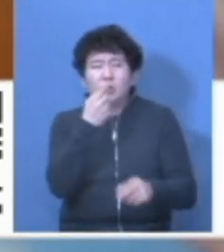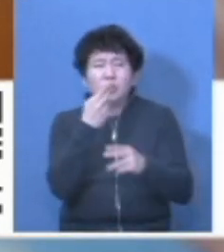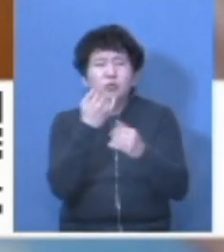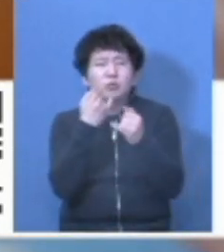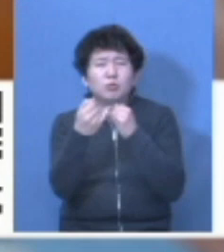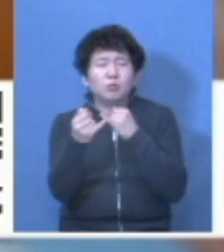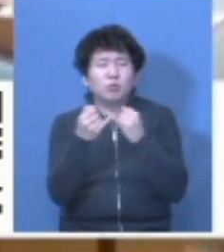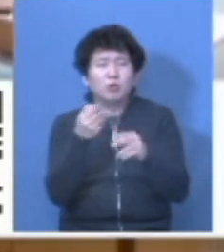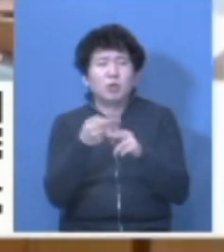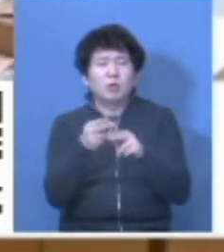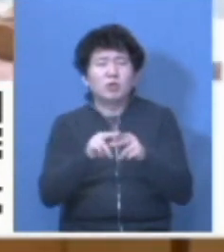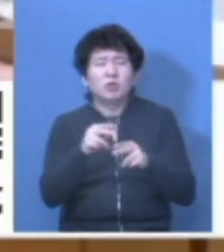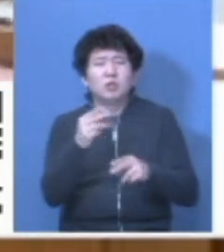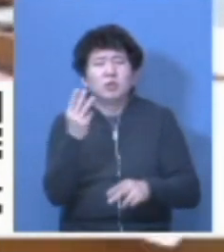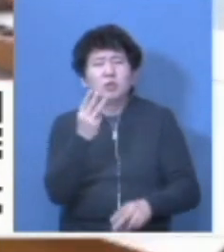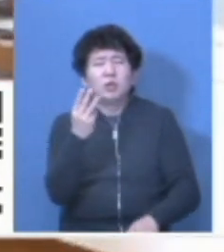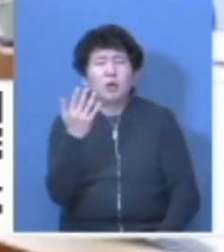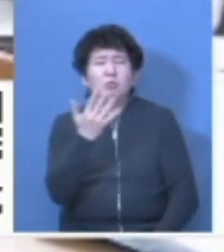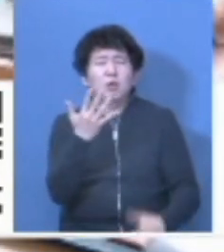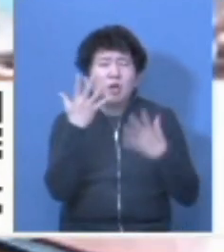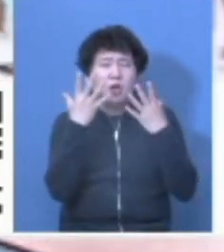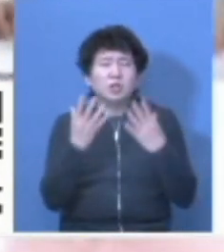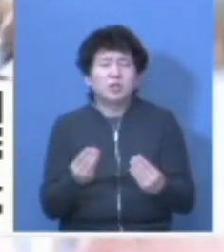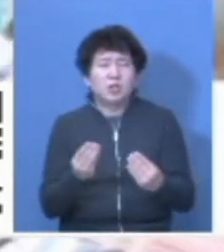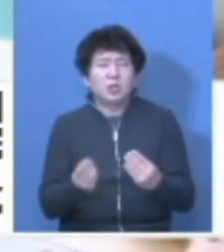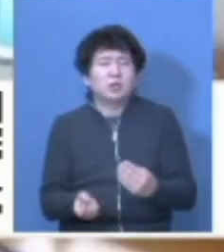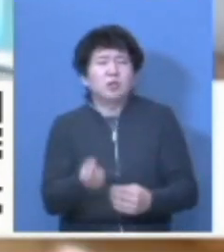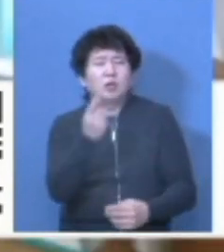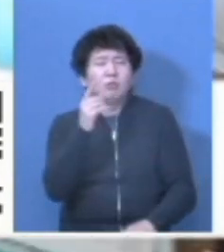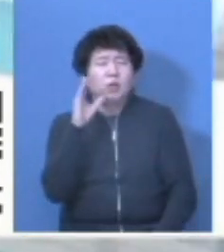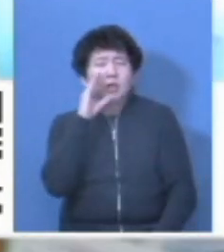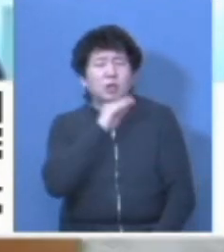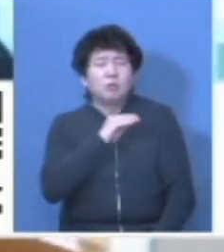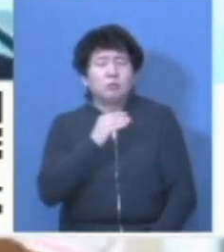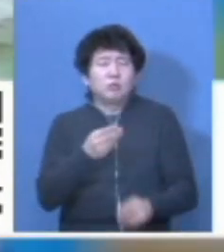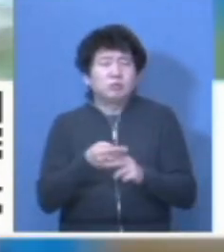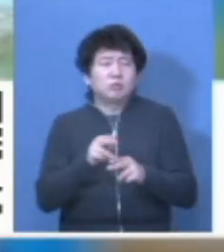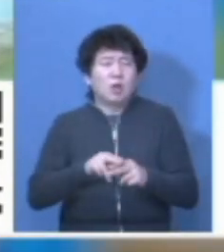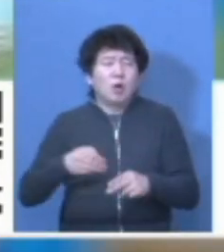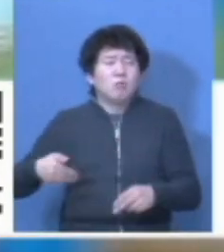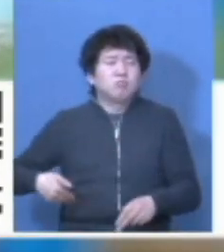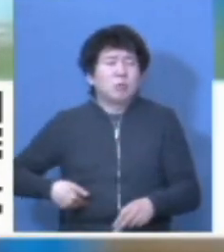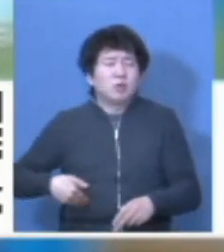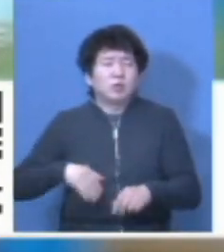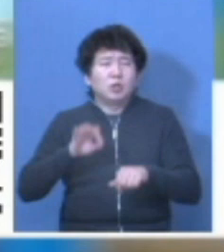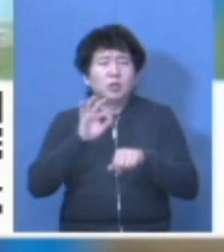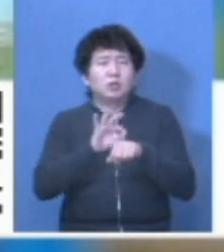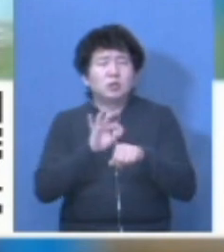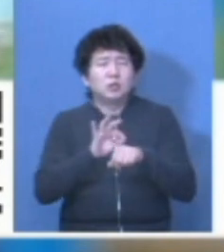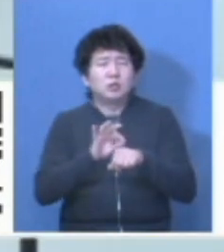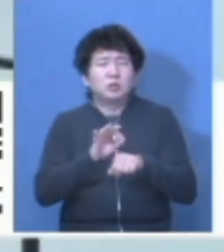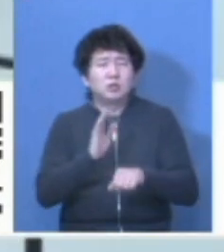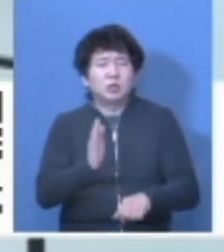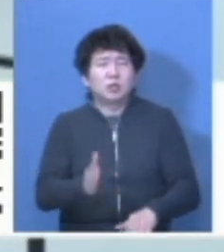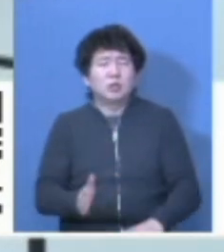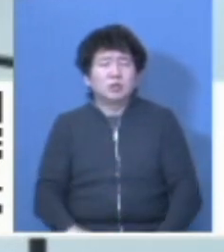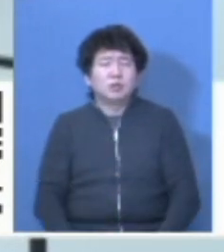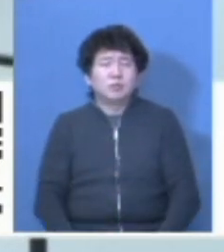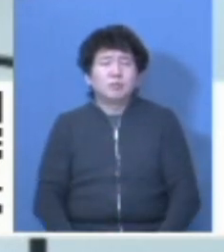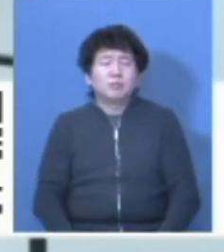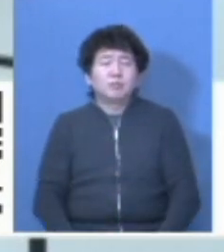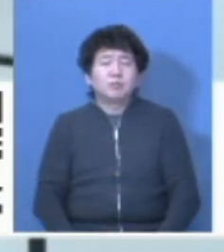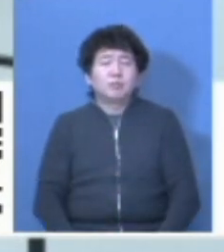аурудың 3-5 күні пайда болуы мүмкін. Осы кезеңде бауырдың көлемі өзгереді. Өскемен қаласы ана мен бала